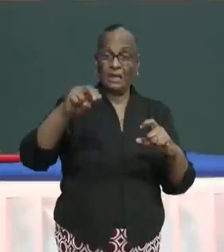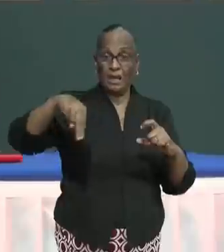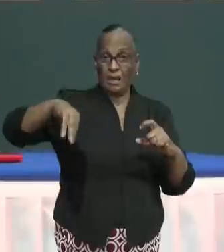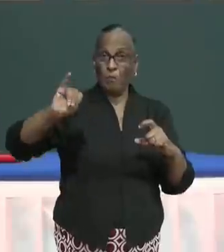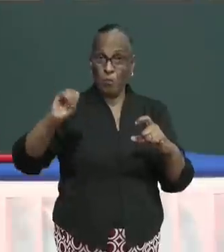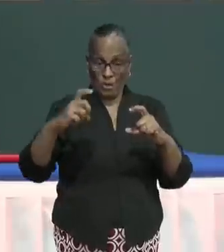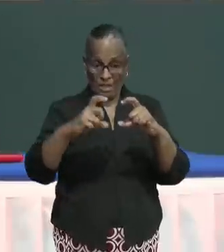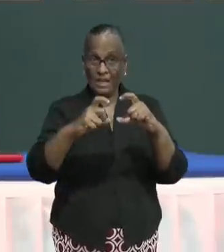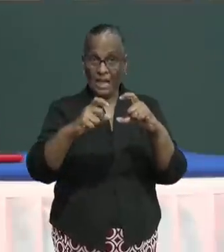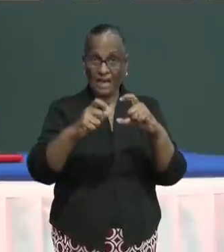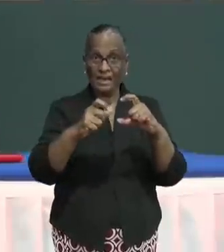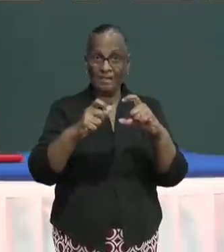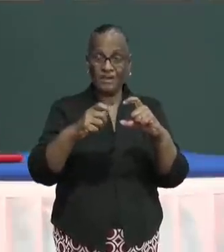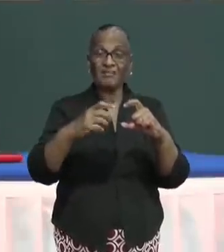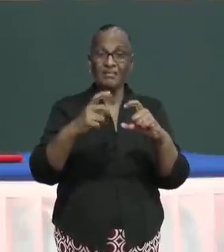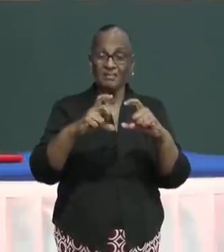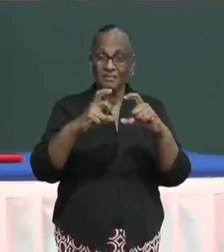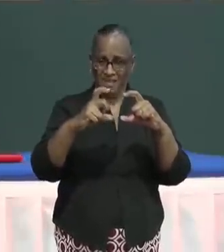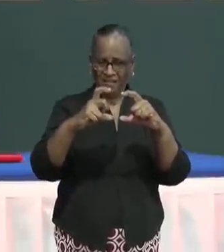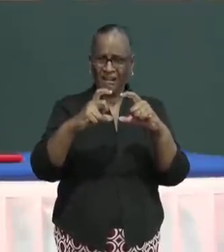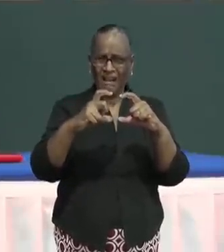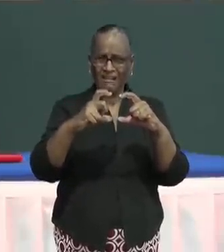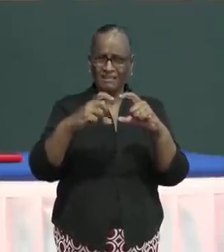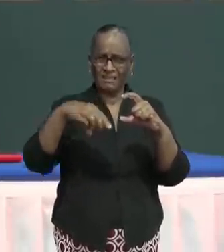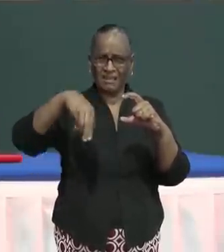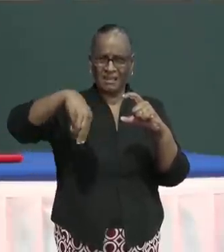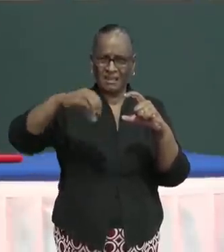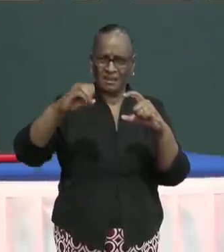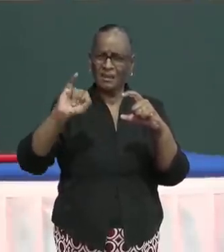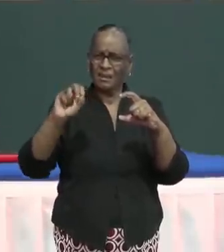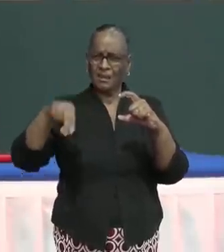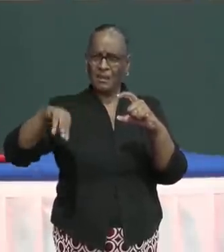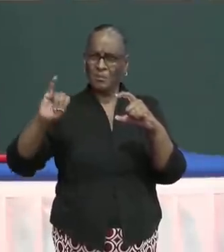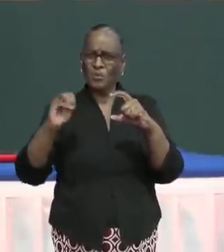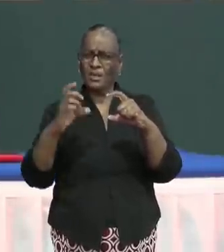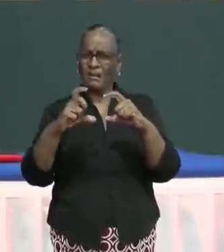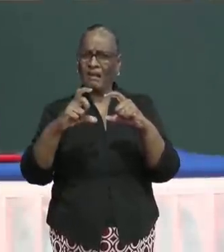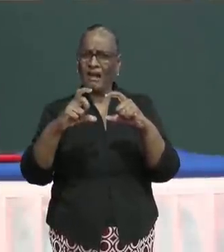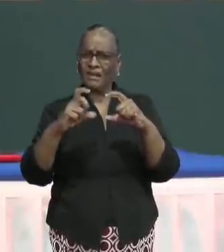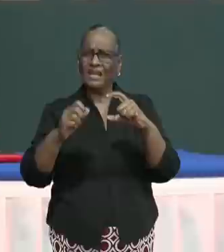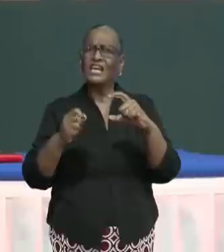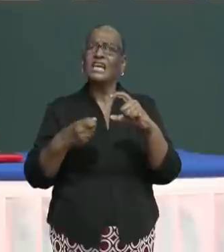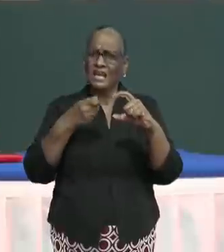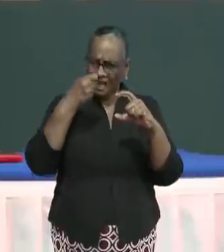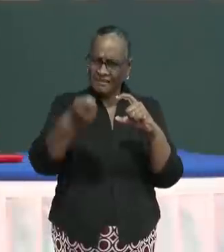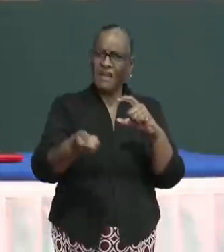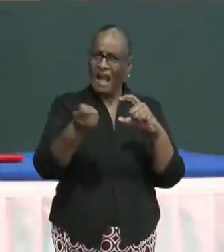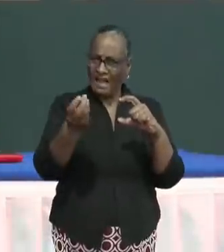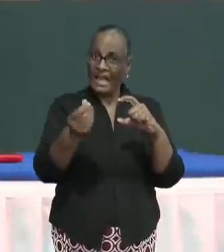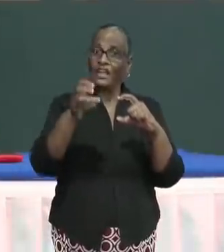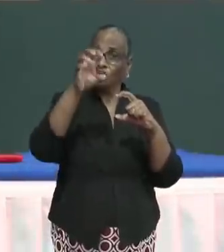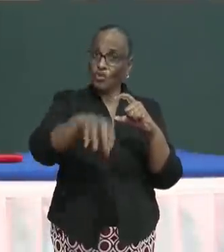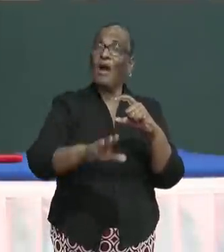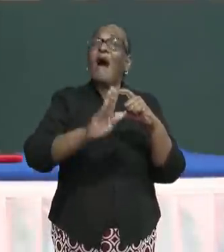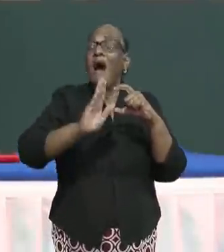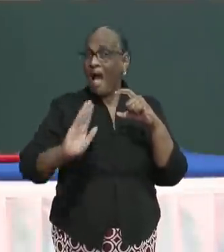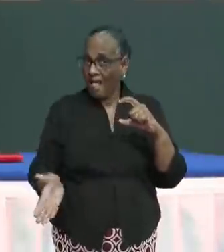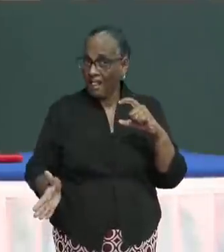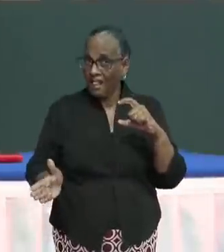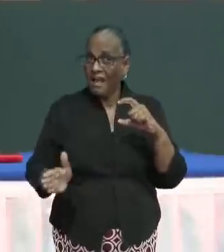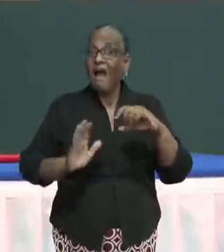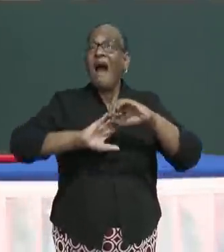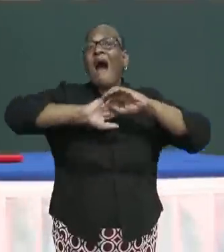scheng tap u rekening omdat a stort kaba en dat na ook toe compleet a her money voor am moon